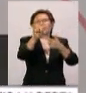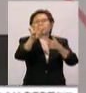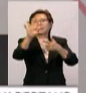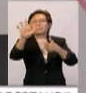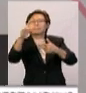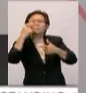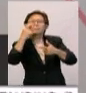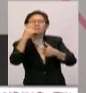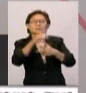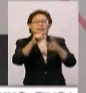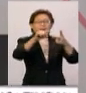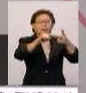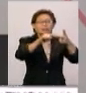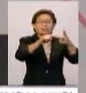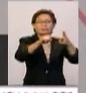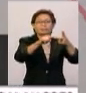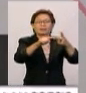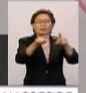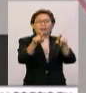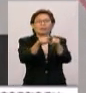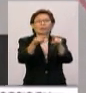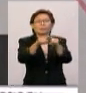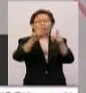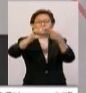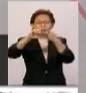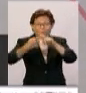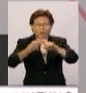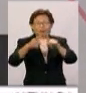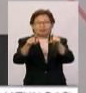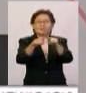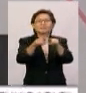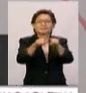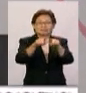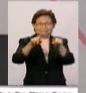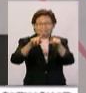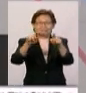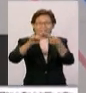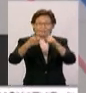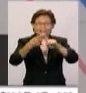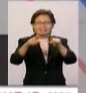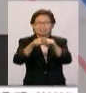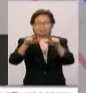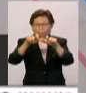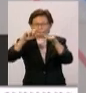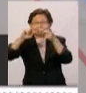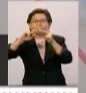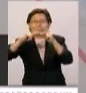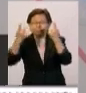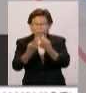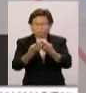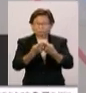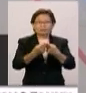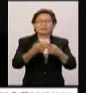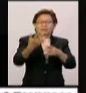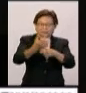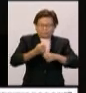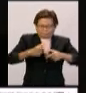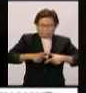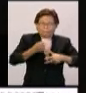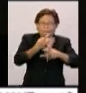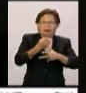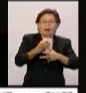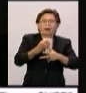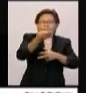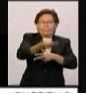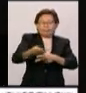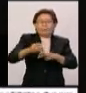mata dan gangsa rakan sepasukan Reina, Iman Alisha Fakri Yassin. Reina meneruskan aksi emasnya dalam apparatus bola